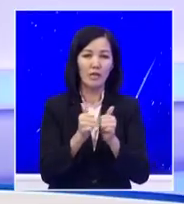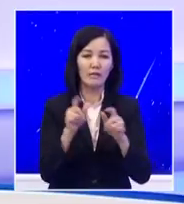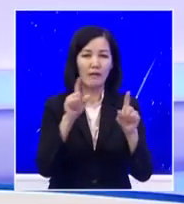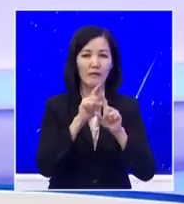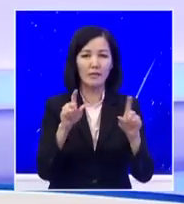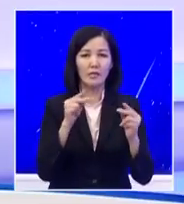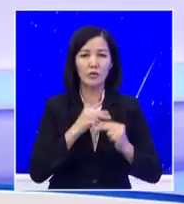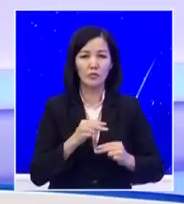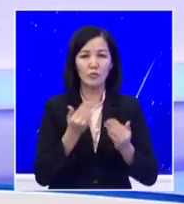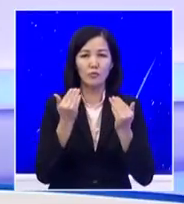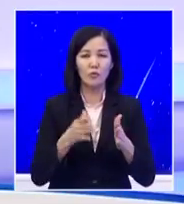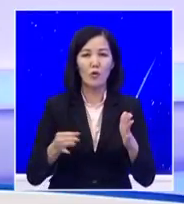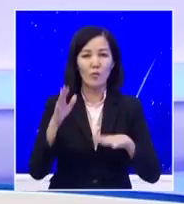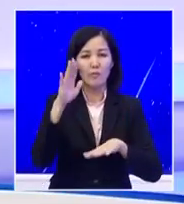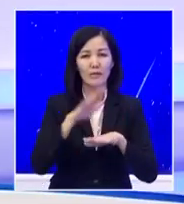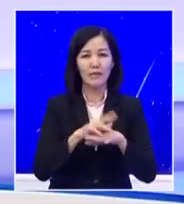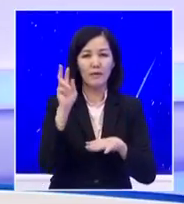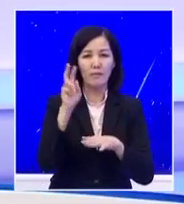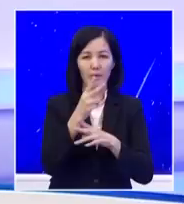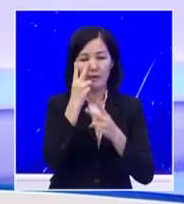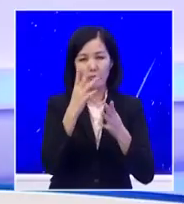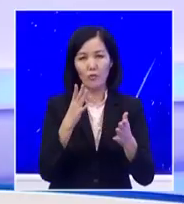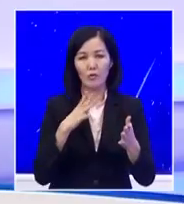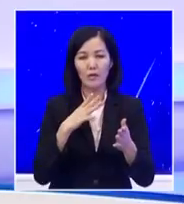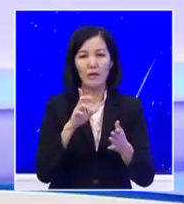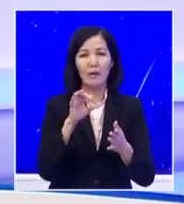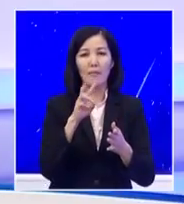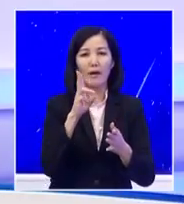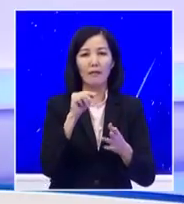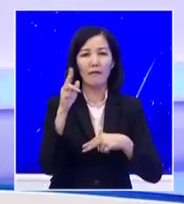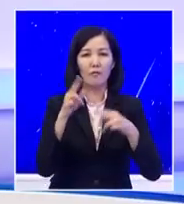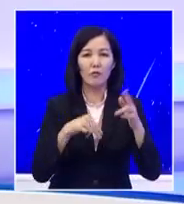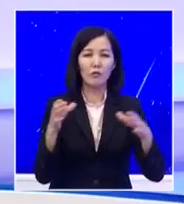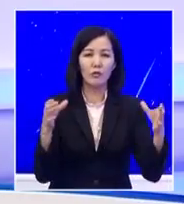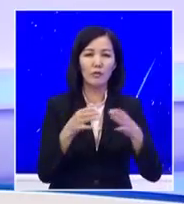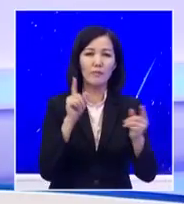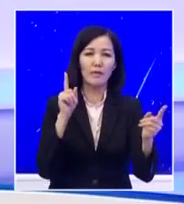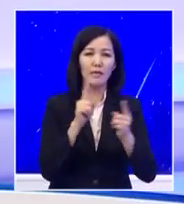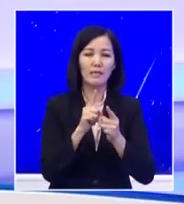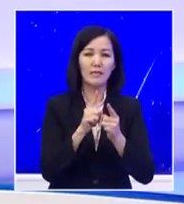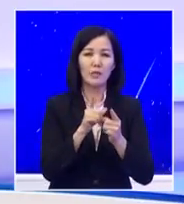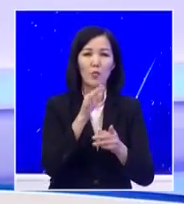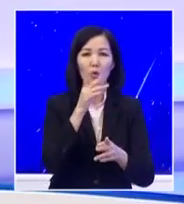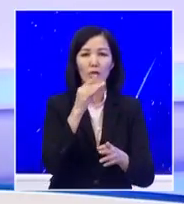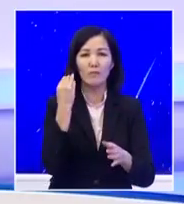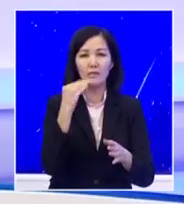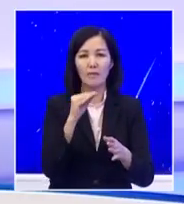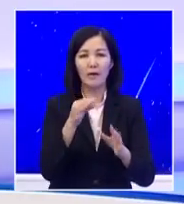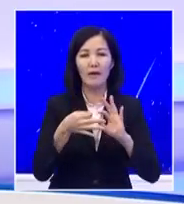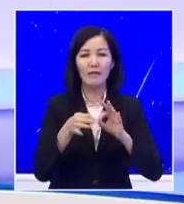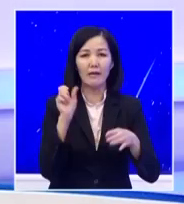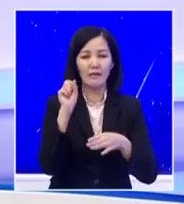нысан жұмысын бүгін облыс әкімі арнайы барып көрді. Амандық Баталов мердігерлермен кездесіп, мерзім мен сапаға қатысты